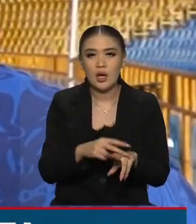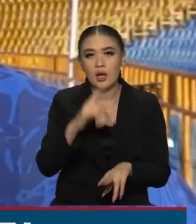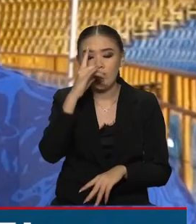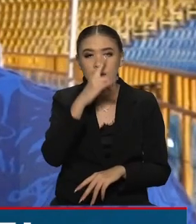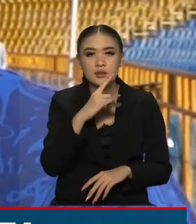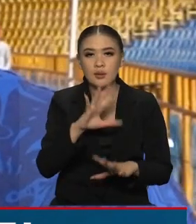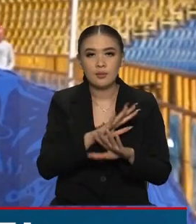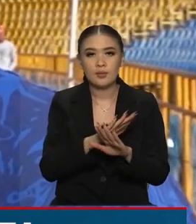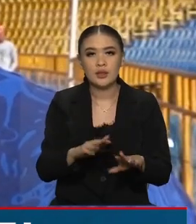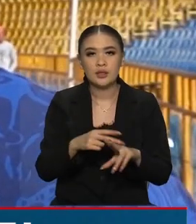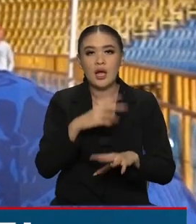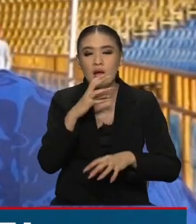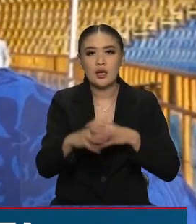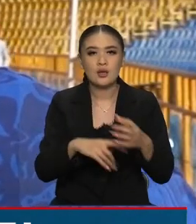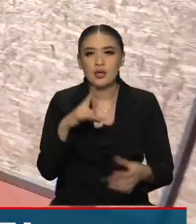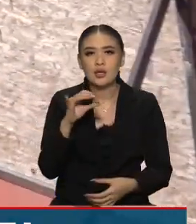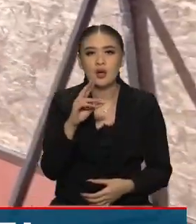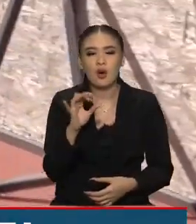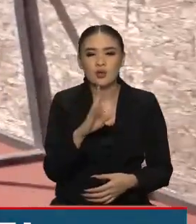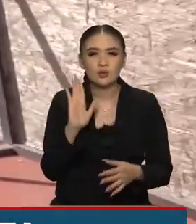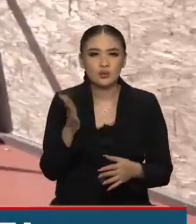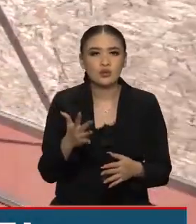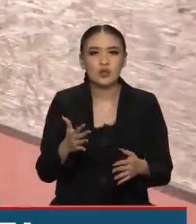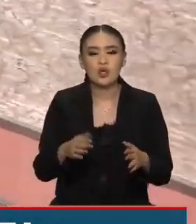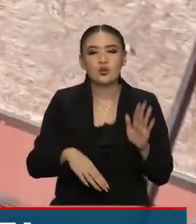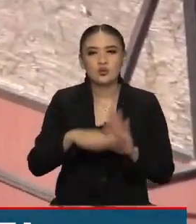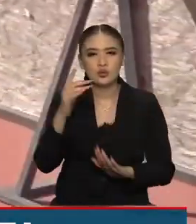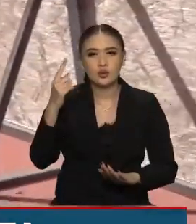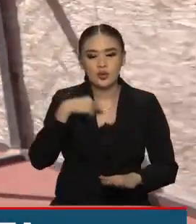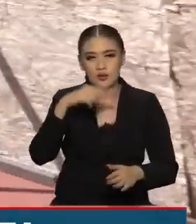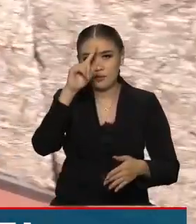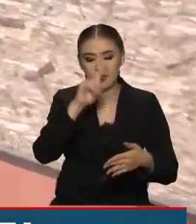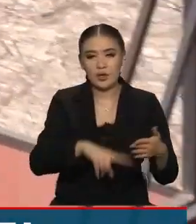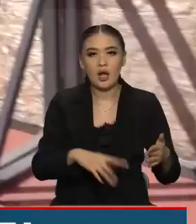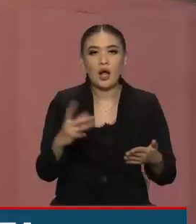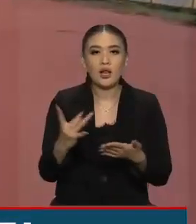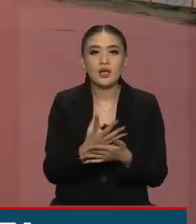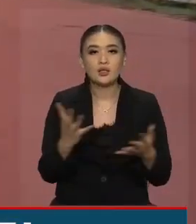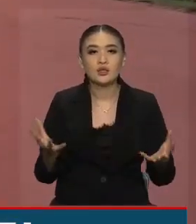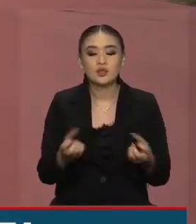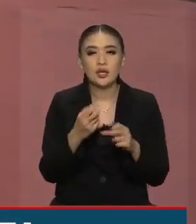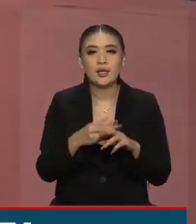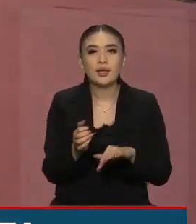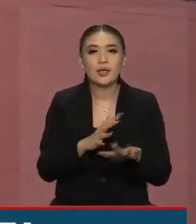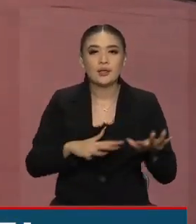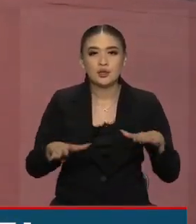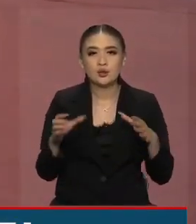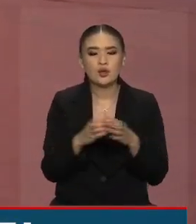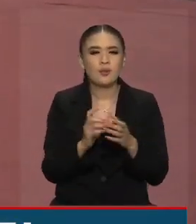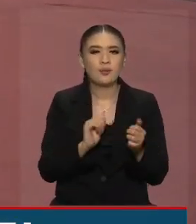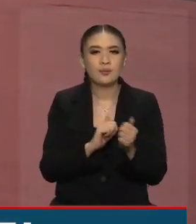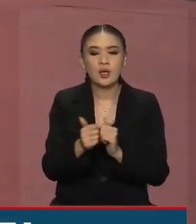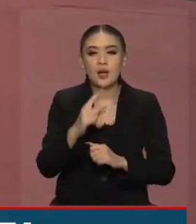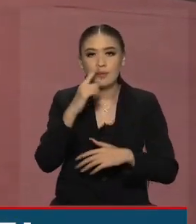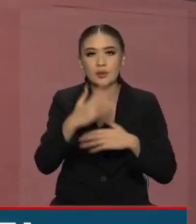емес әлем рекордын жаңартады деген ойдамын. Желаяқ бойжеткен алғаш құтқарушылар арасындағы ел біріншілігінде топ жарған, ал